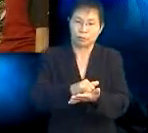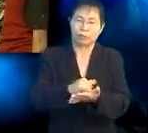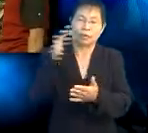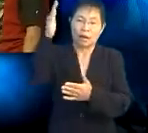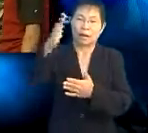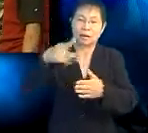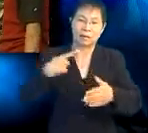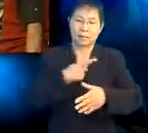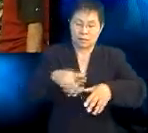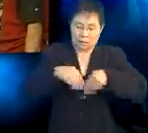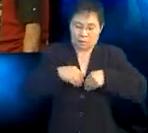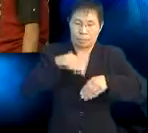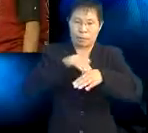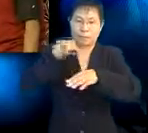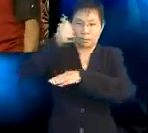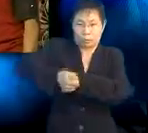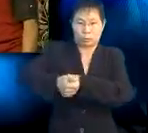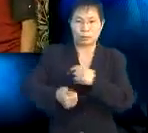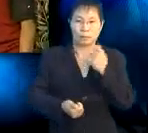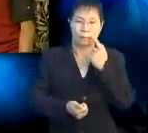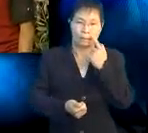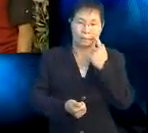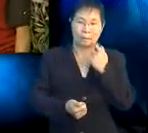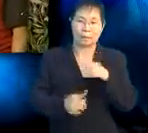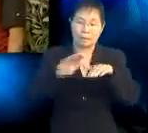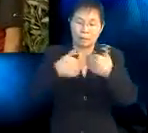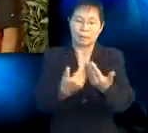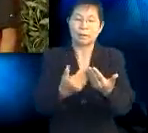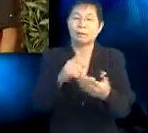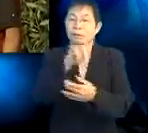akan kita terima pada esok hari. Habis bagaimana?